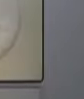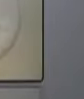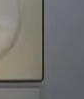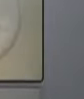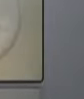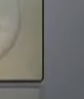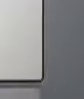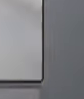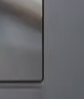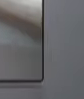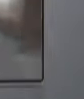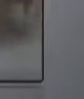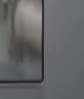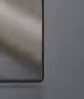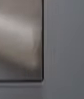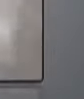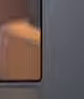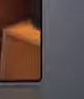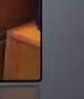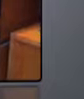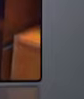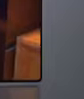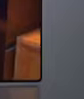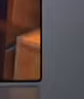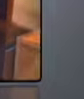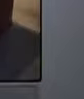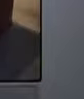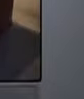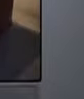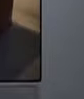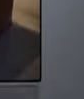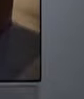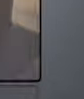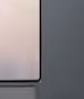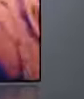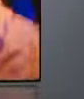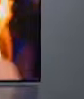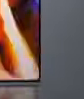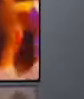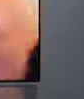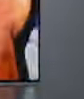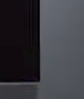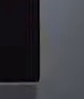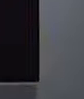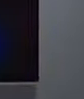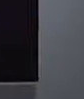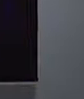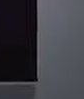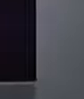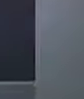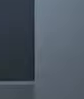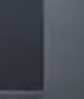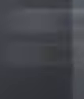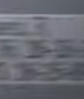керектің бәрі бар, қонақ үймен саунасына қалыпта. Лаунж бары, ретро клубы тағы бар, келіндеше ләзәт